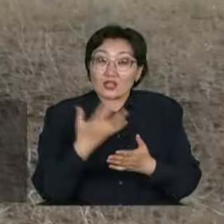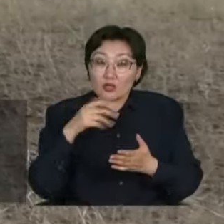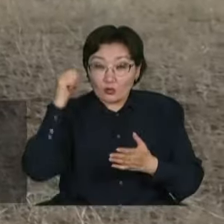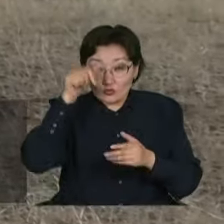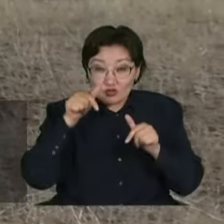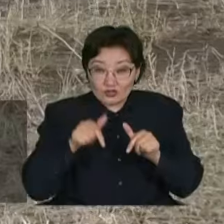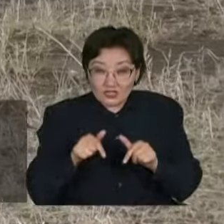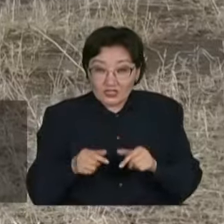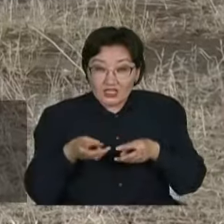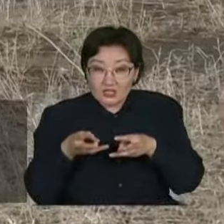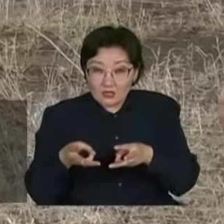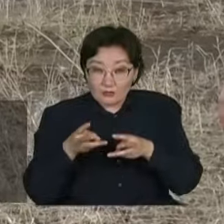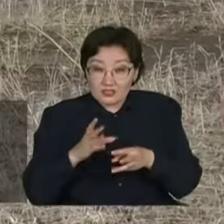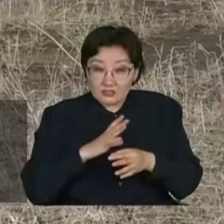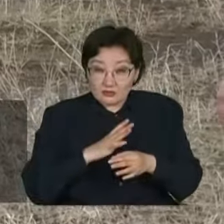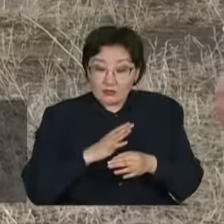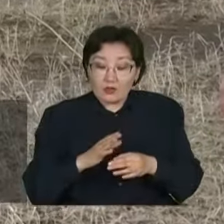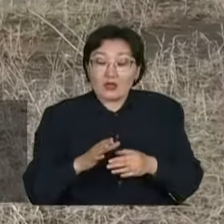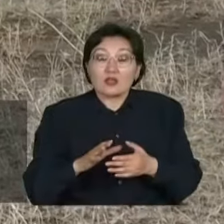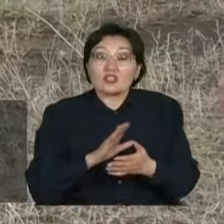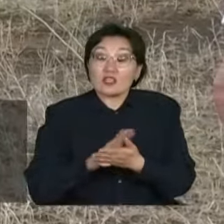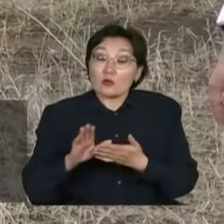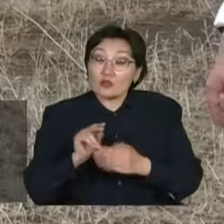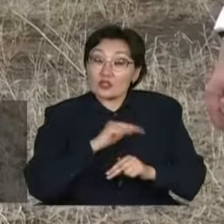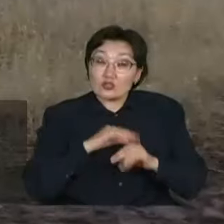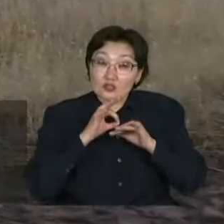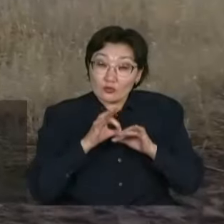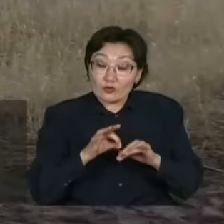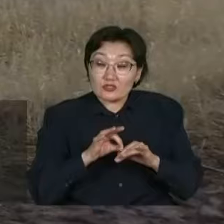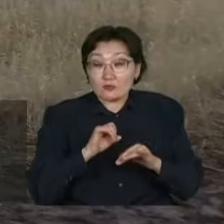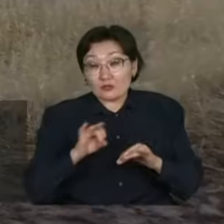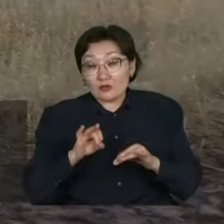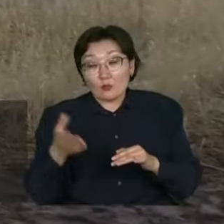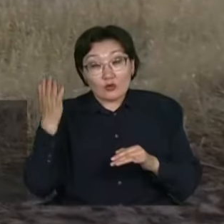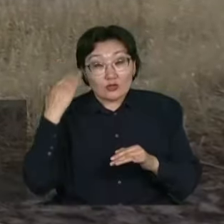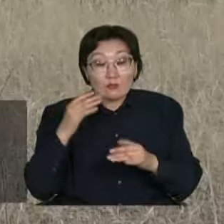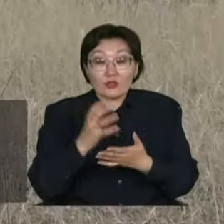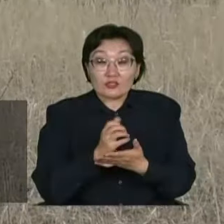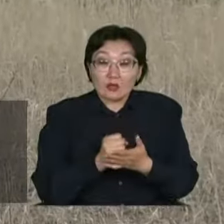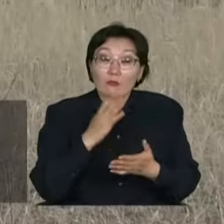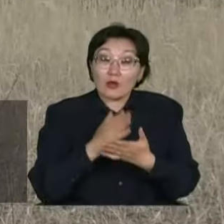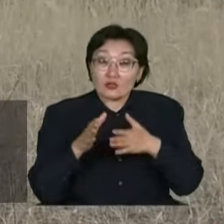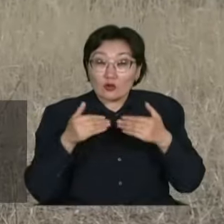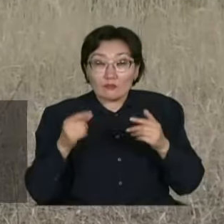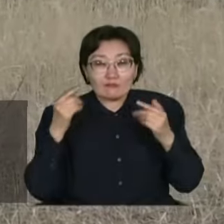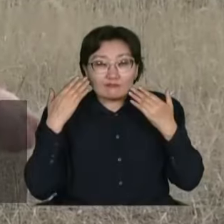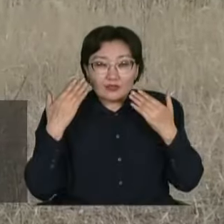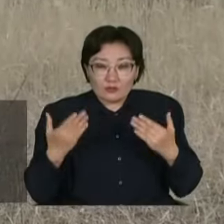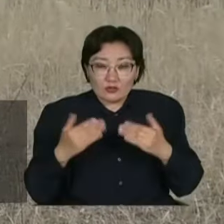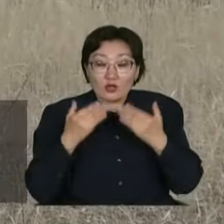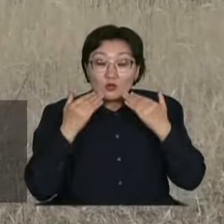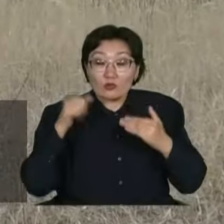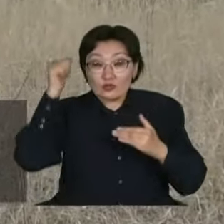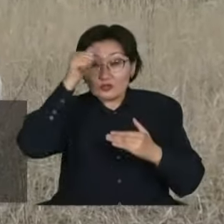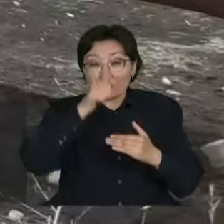осы жерге төгіліп келген екен. Залалсыздандыру жұмыстары жүргізілгендіктен бе, бұрындары қойманың бар жоғы білінбейтін. Тек соңғы